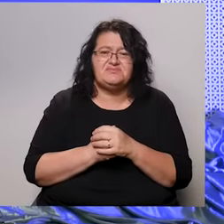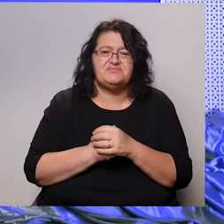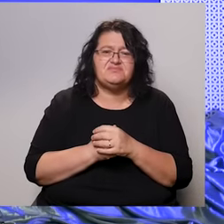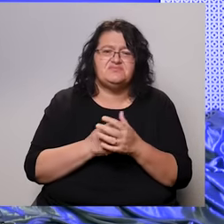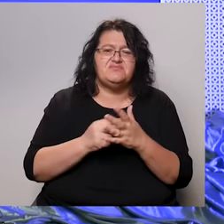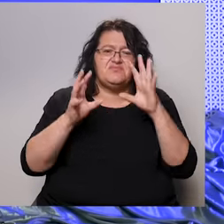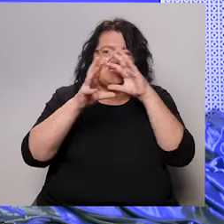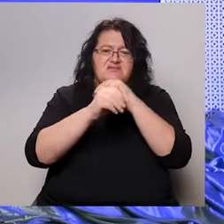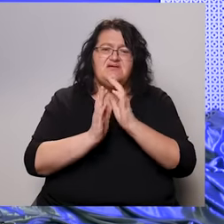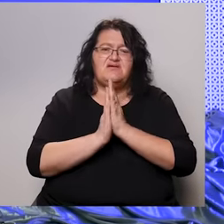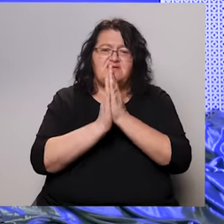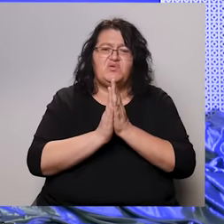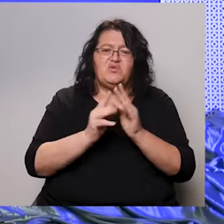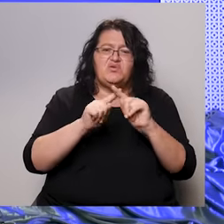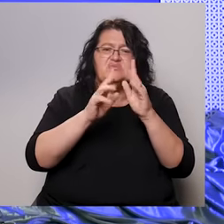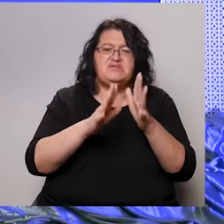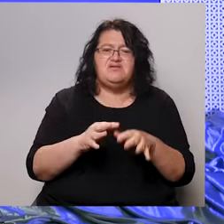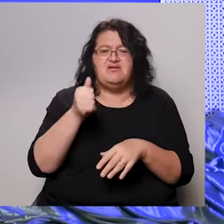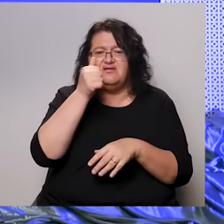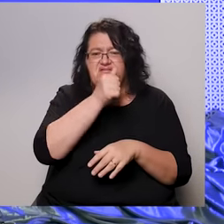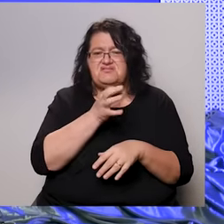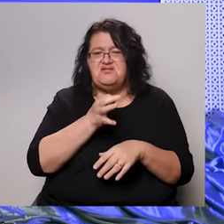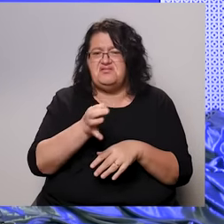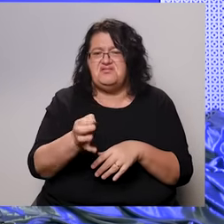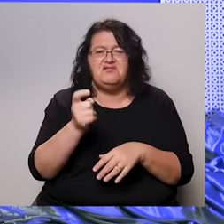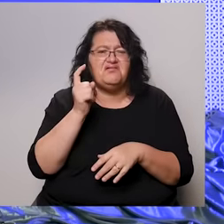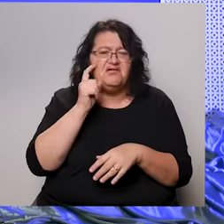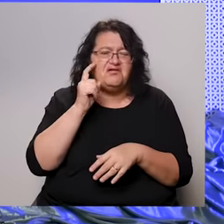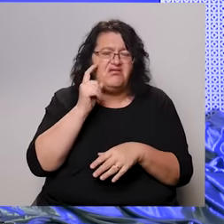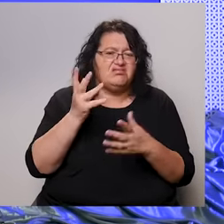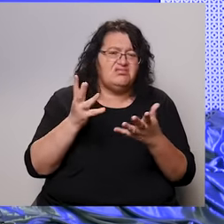Mergem la o seară de rugăciune într-o biserică pe sate, dacă nu mă înșel, la